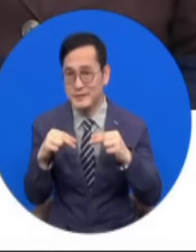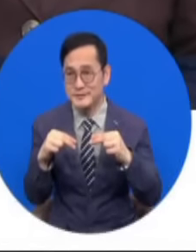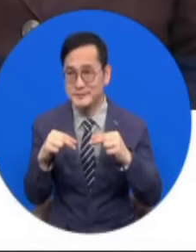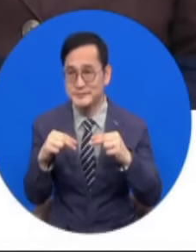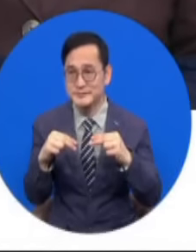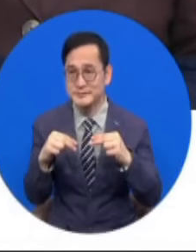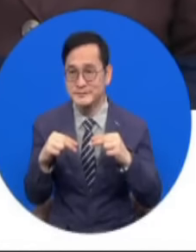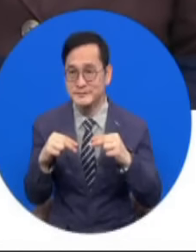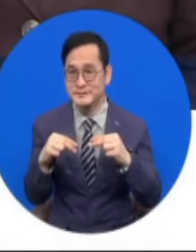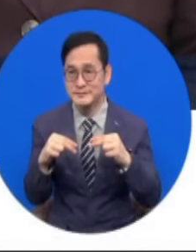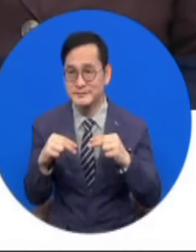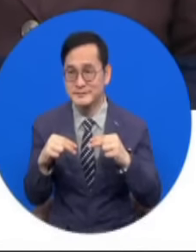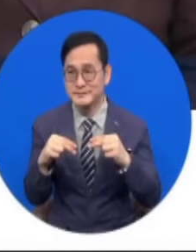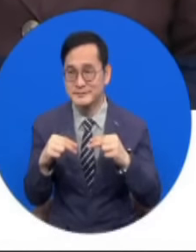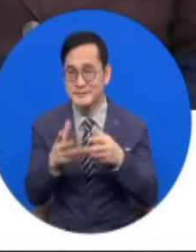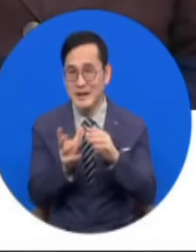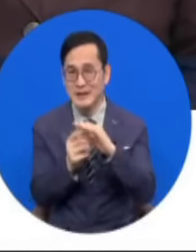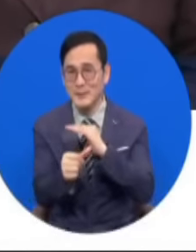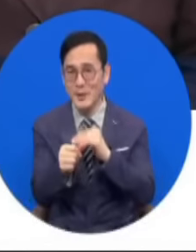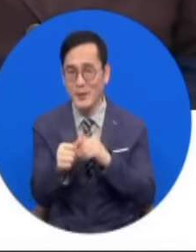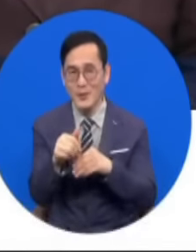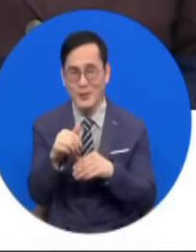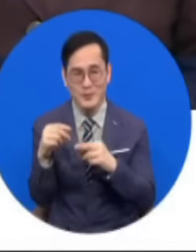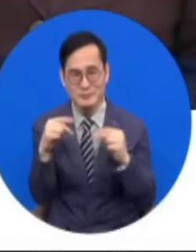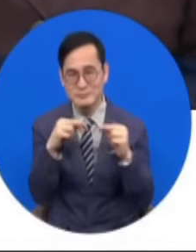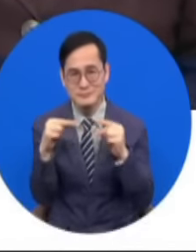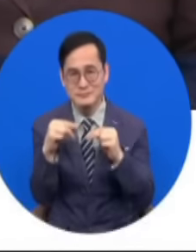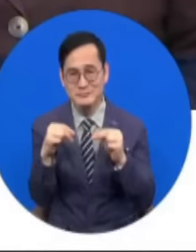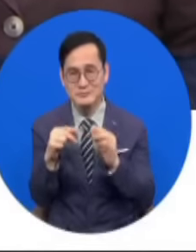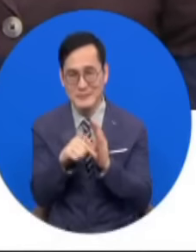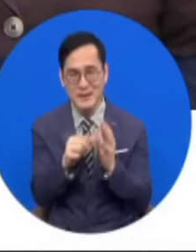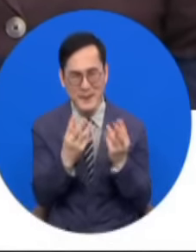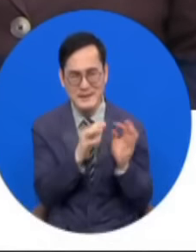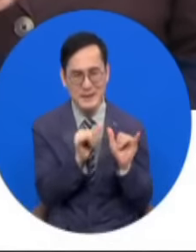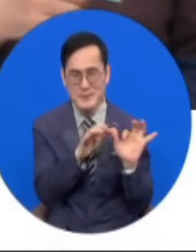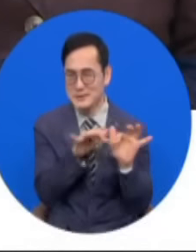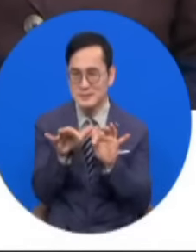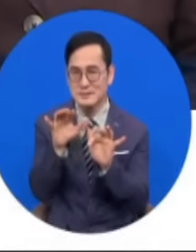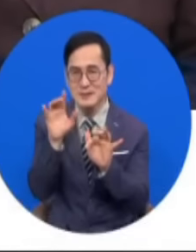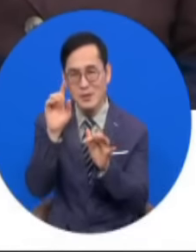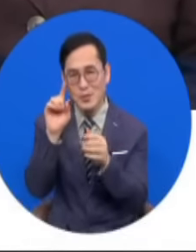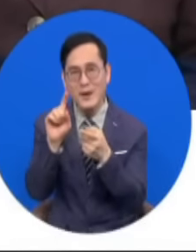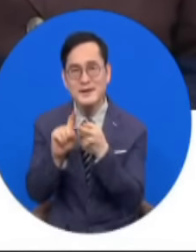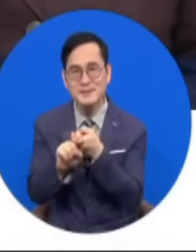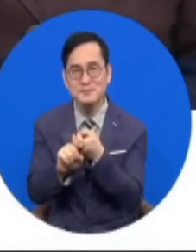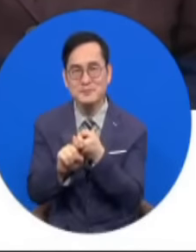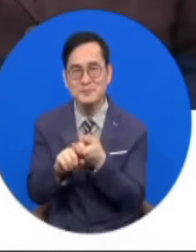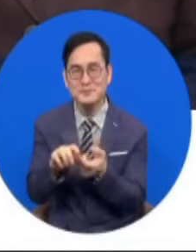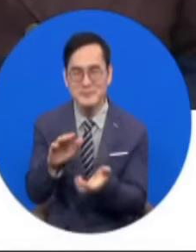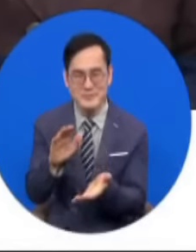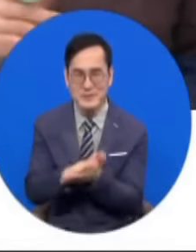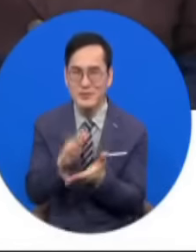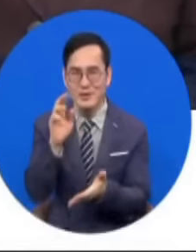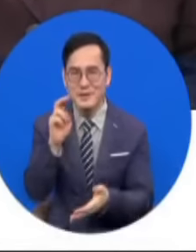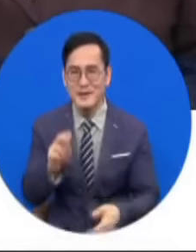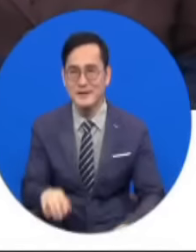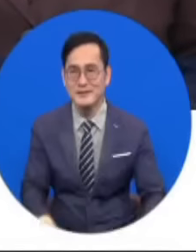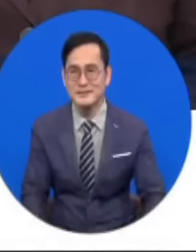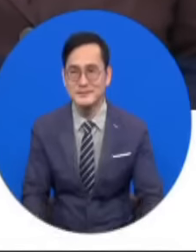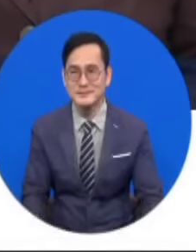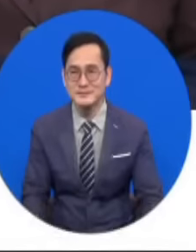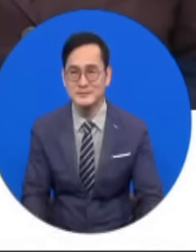때보다 당권 주자들의 TV 토론회가 상당히 시청률이 높을 거 같아요 TV 토론회가 남아 있었군요네 그래서 아마 대여섯 차례